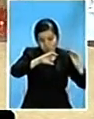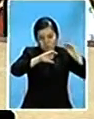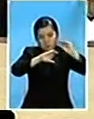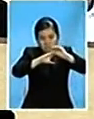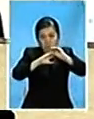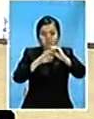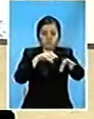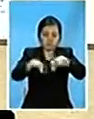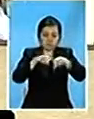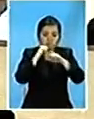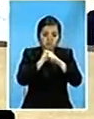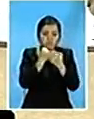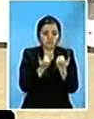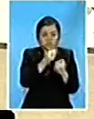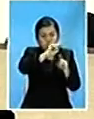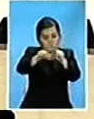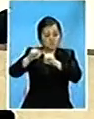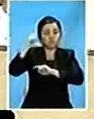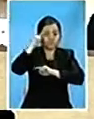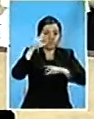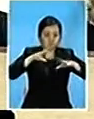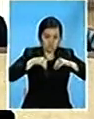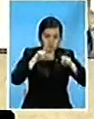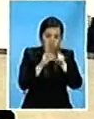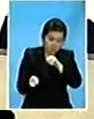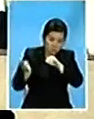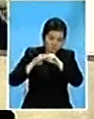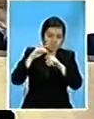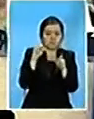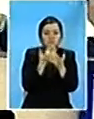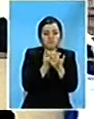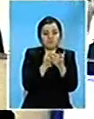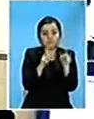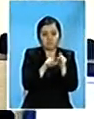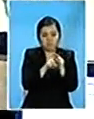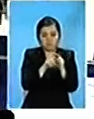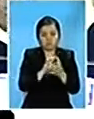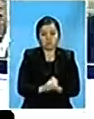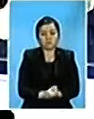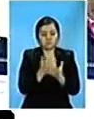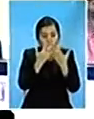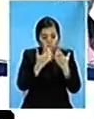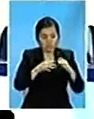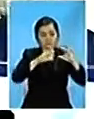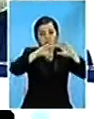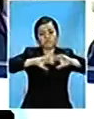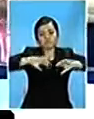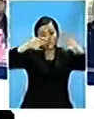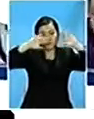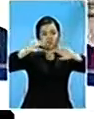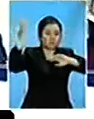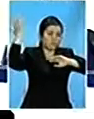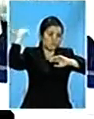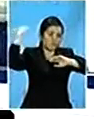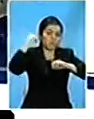ตอนนี้ยอมรับนะครับส่วนนโยบายอื่นๆที่รัฐบาลได้ดำเนินการในช่วงที่ผ่านมานะครับ